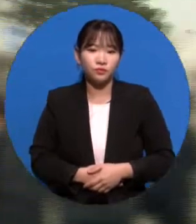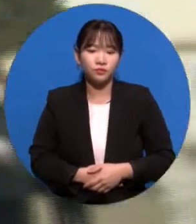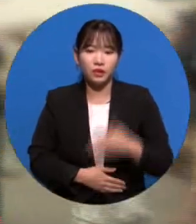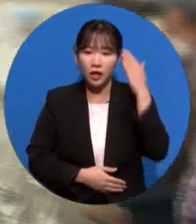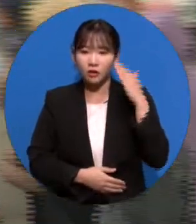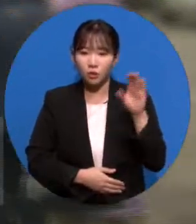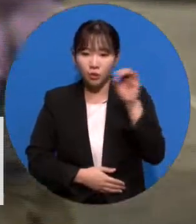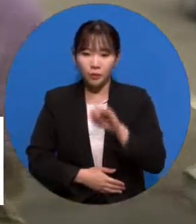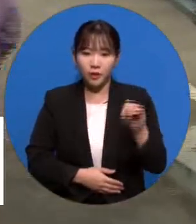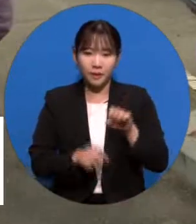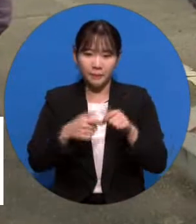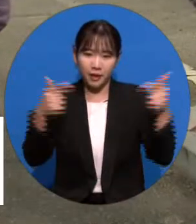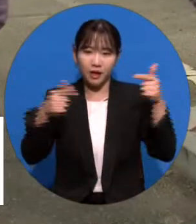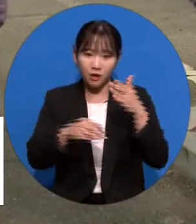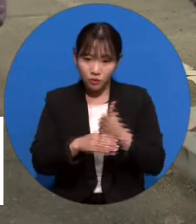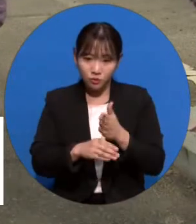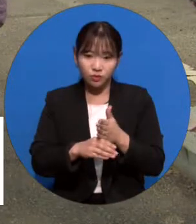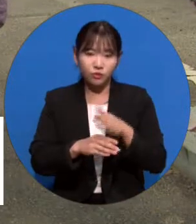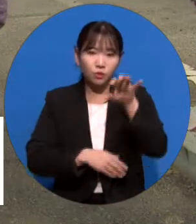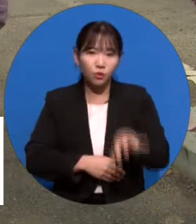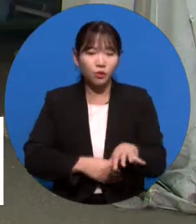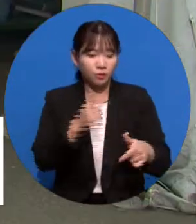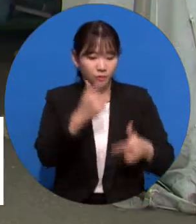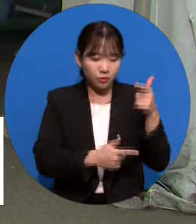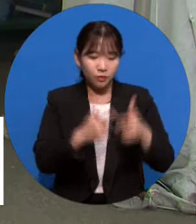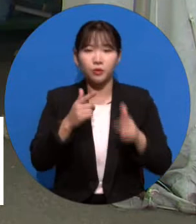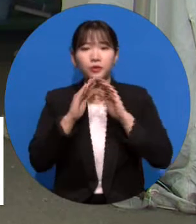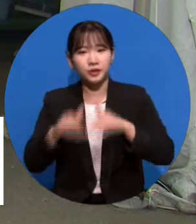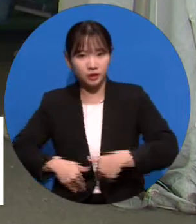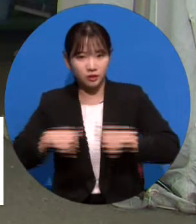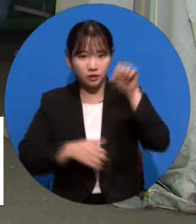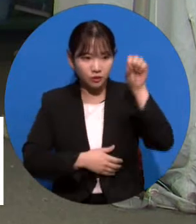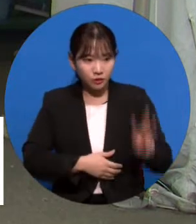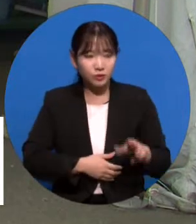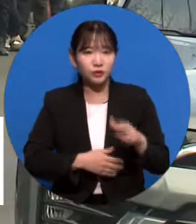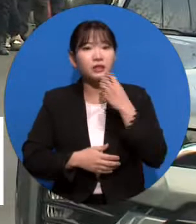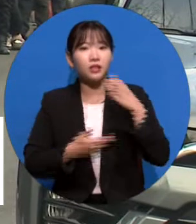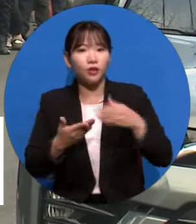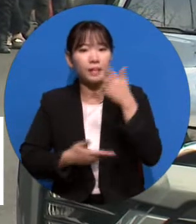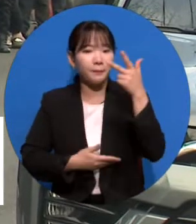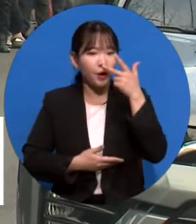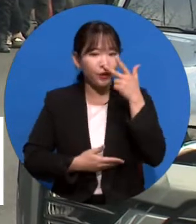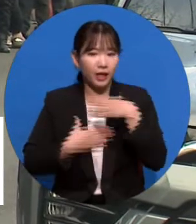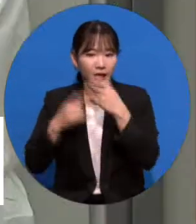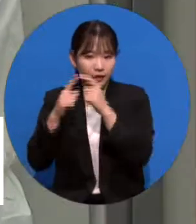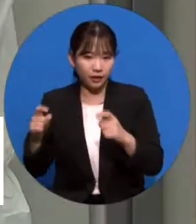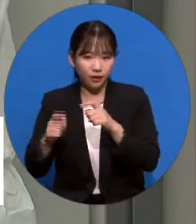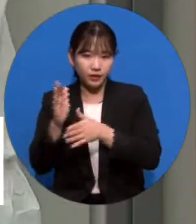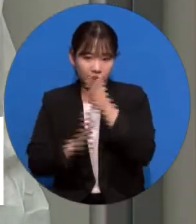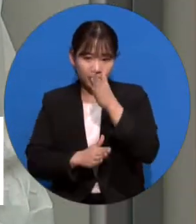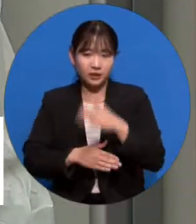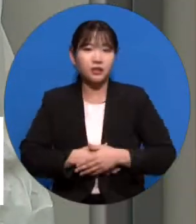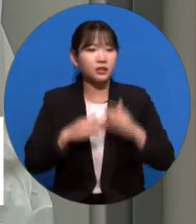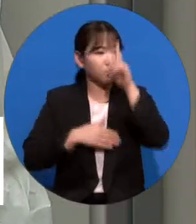국내 오미크론이 급증 중인 지역은 목포를 비롯한 전남과 광주, 경기 평택과 안성시.